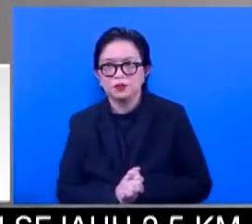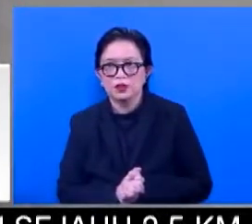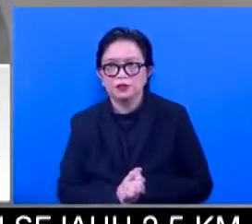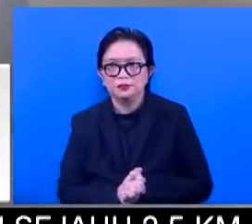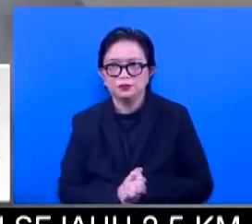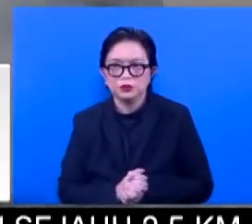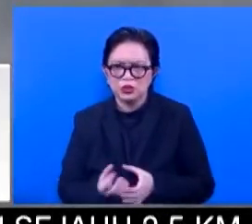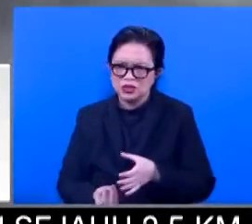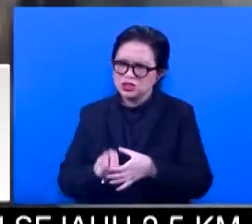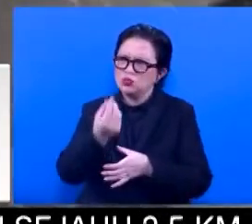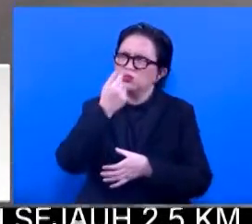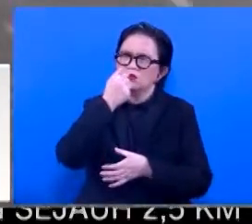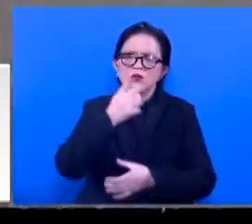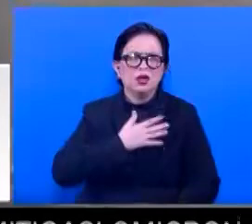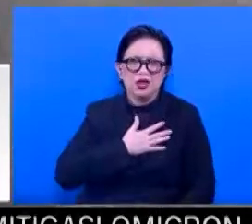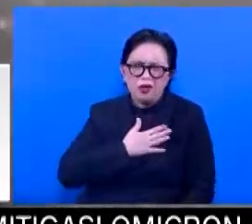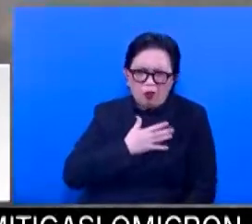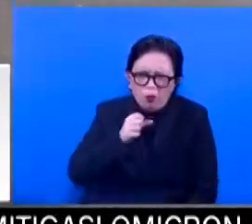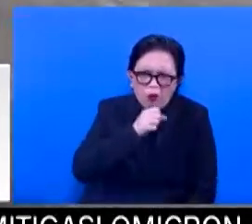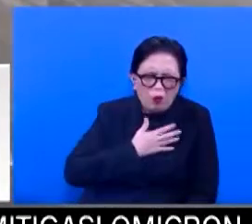Aduh men, gak kuat. Aduh.